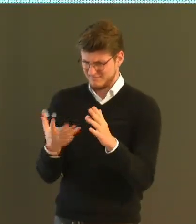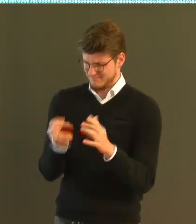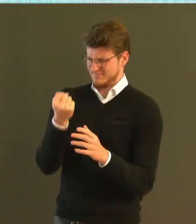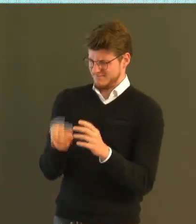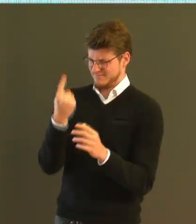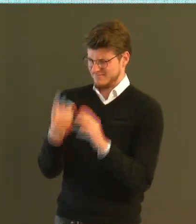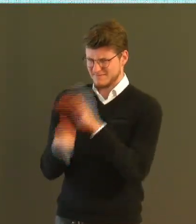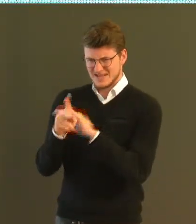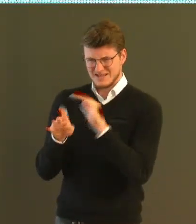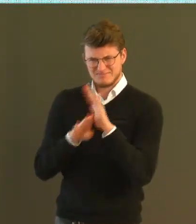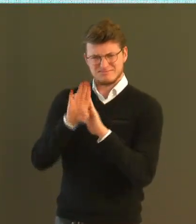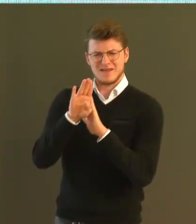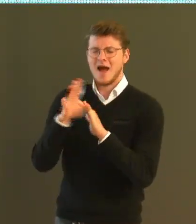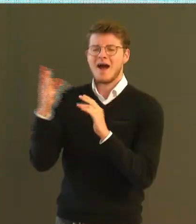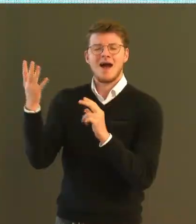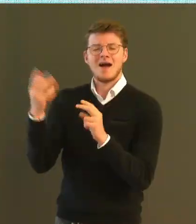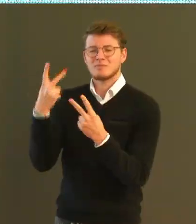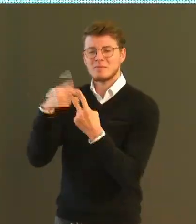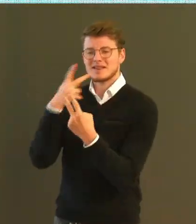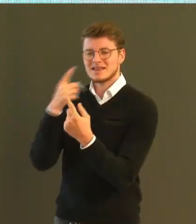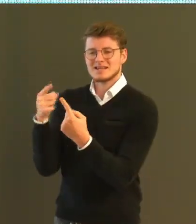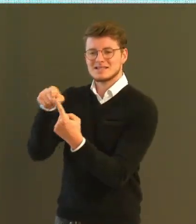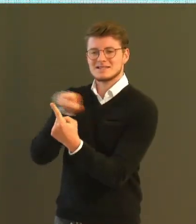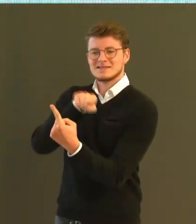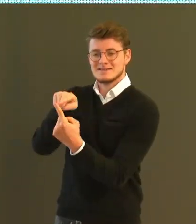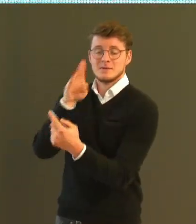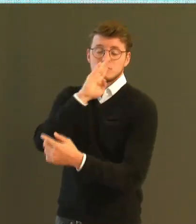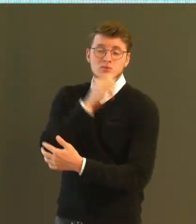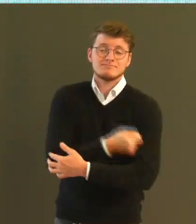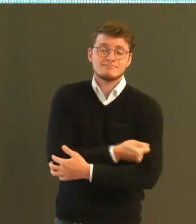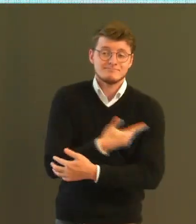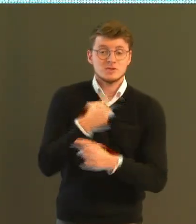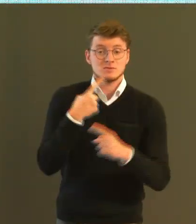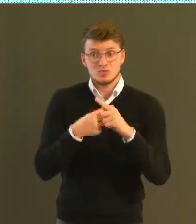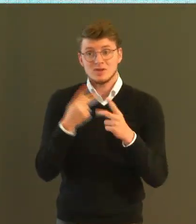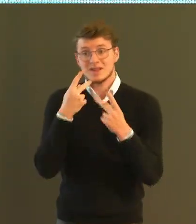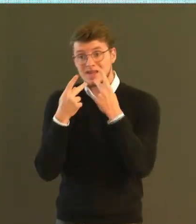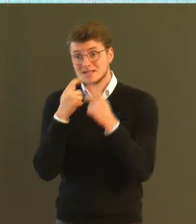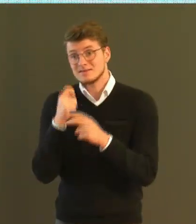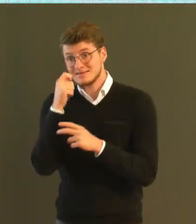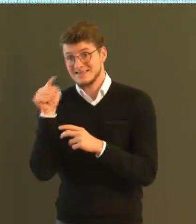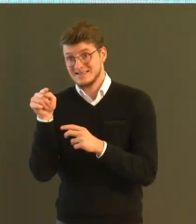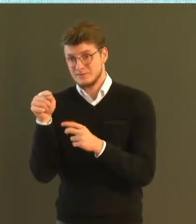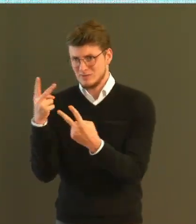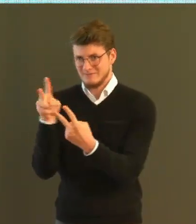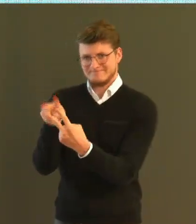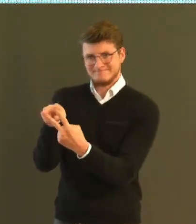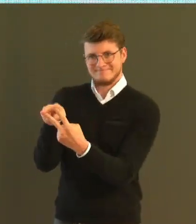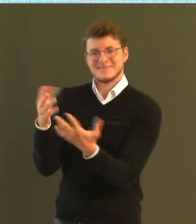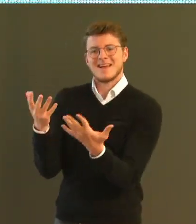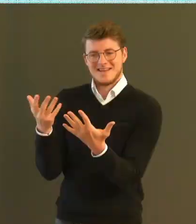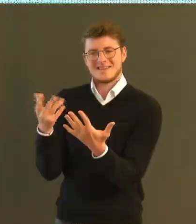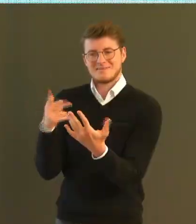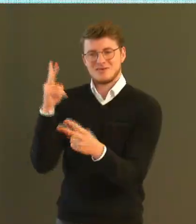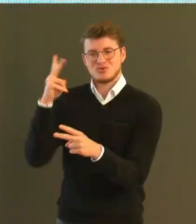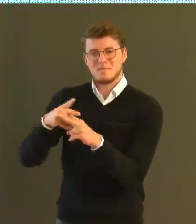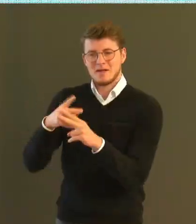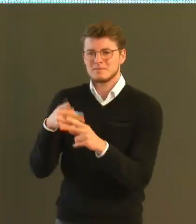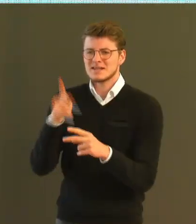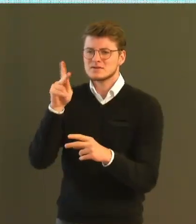des sérologies testing dit représenter mr ordre un fake